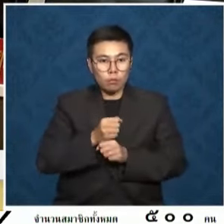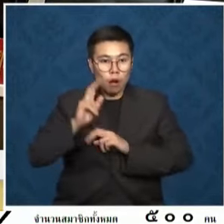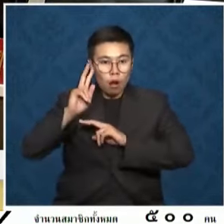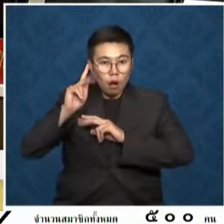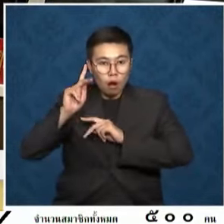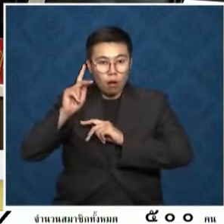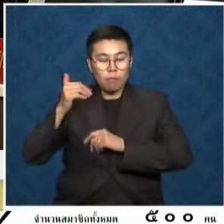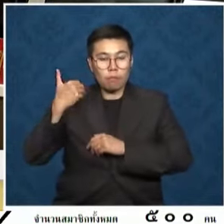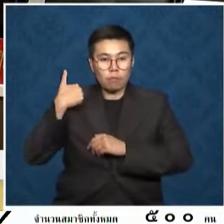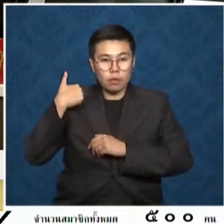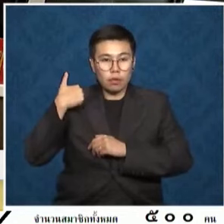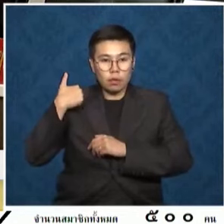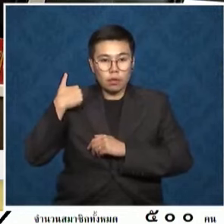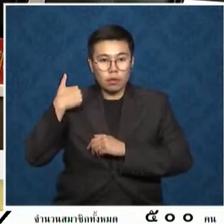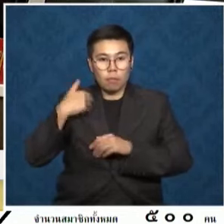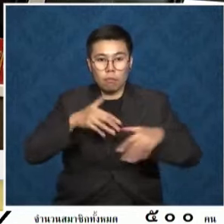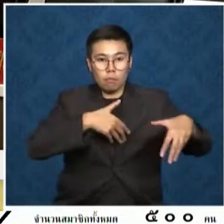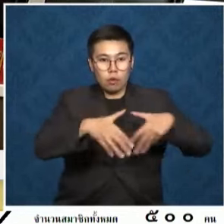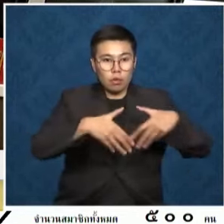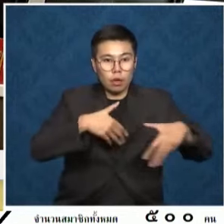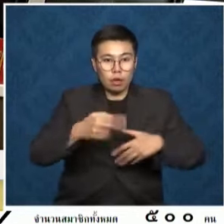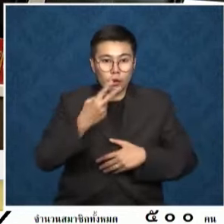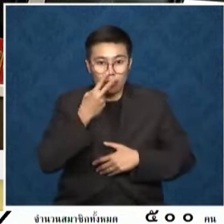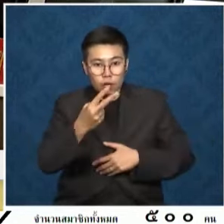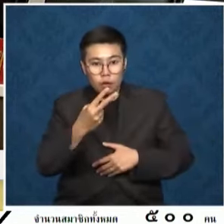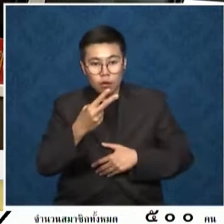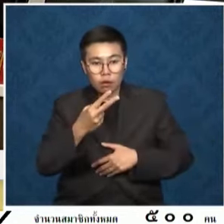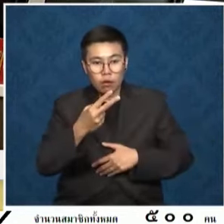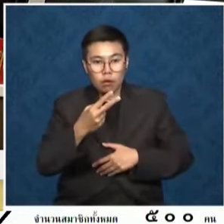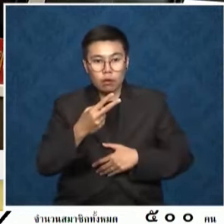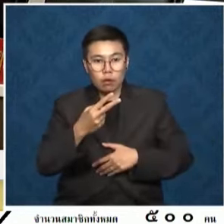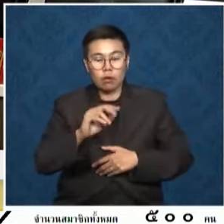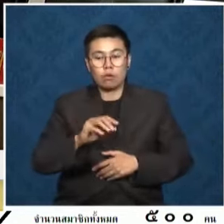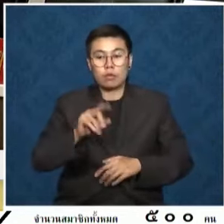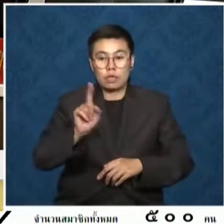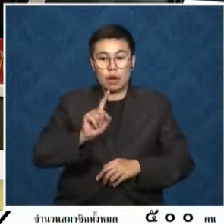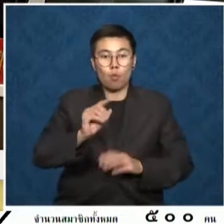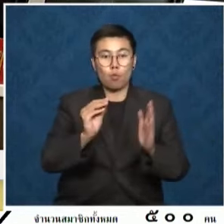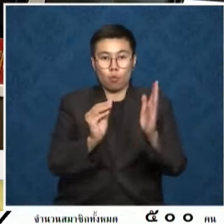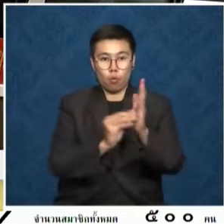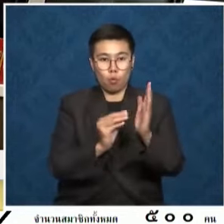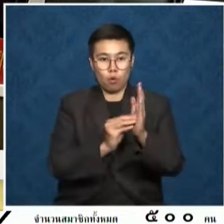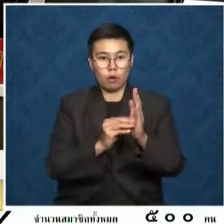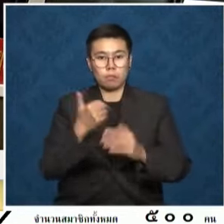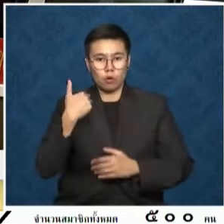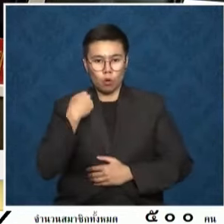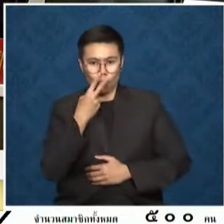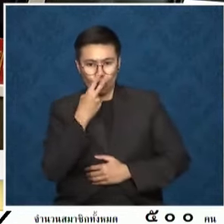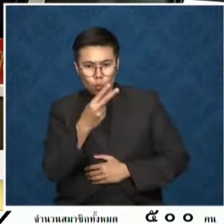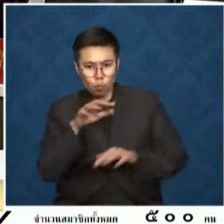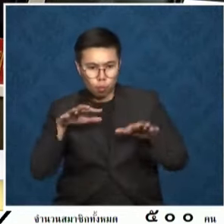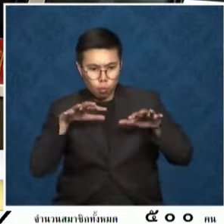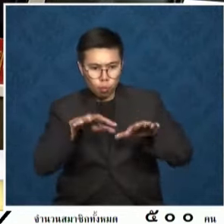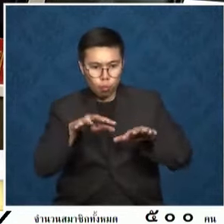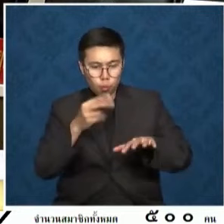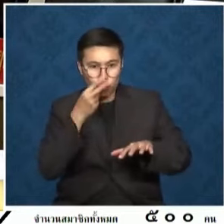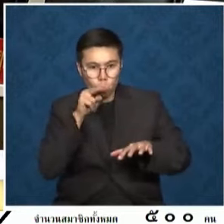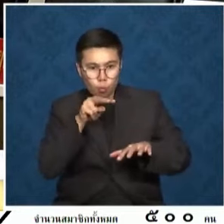เกิดขึ้นต่อหน้าธารกำนันเกิดขึ้นกลางเมืองหลวงที่คนผ่านไปผ่านมาเยอะแยะเต็มไปหมด